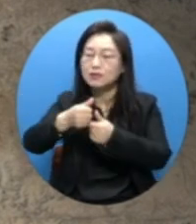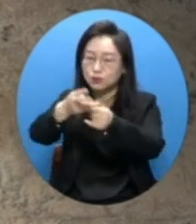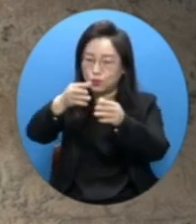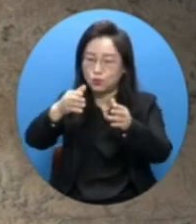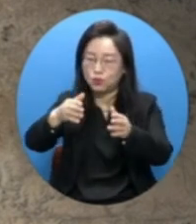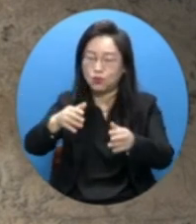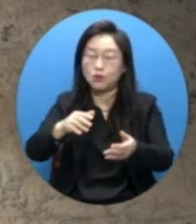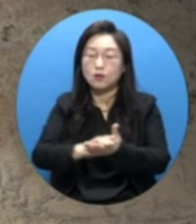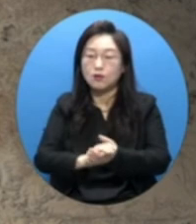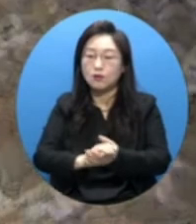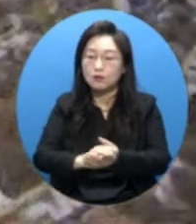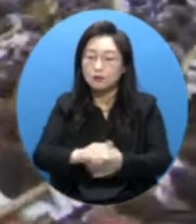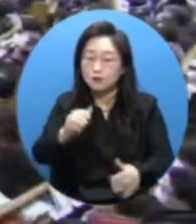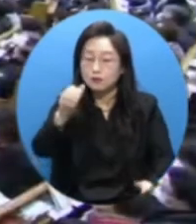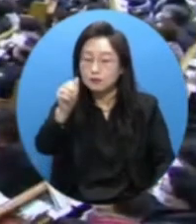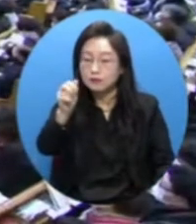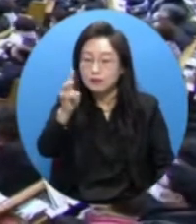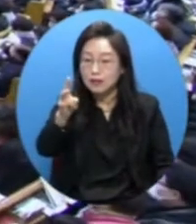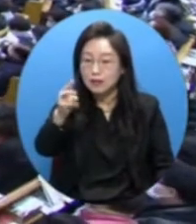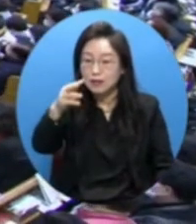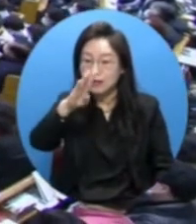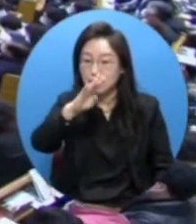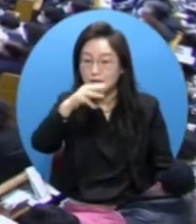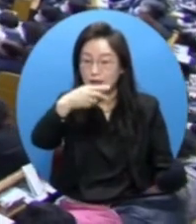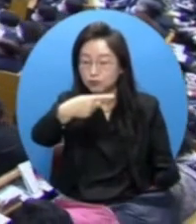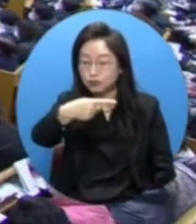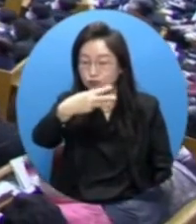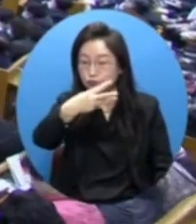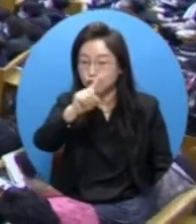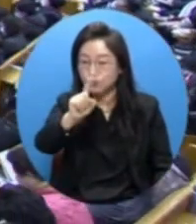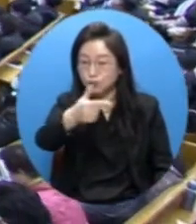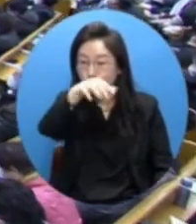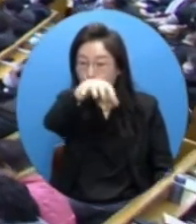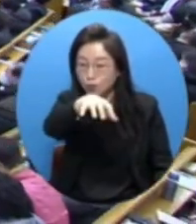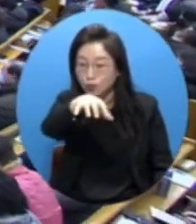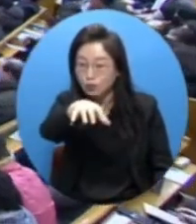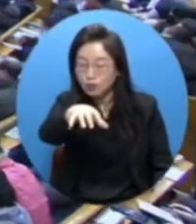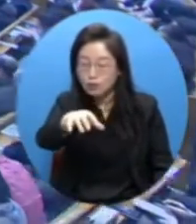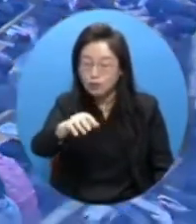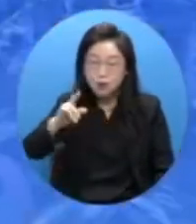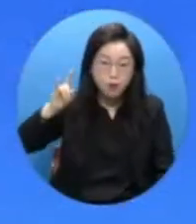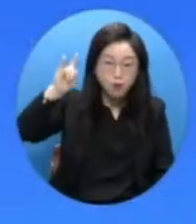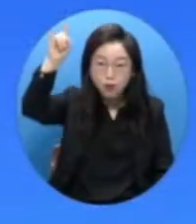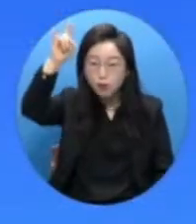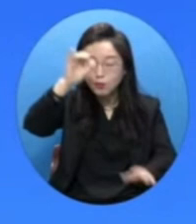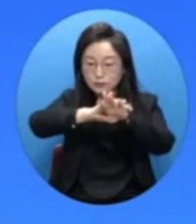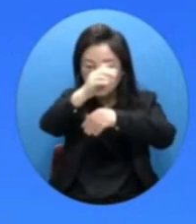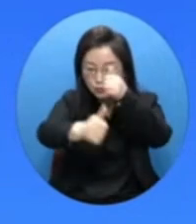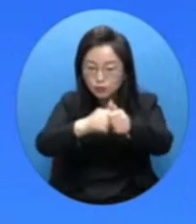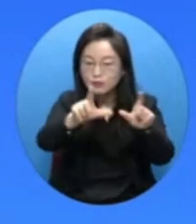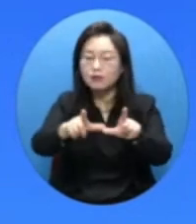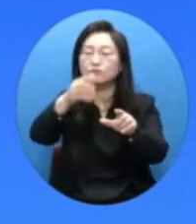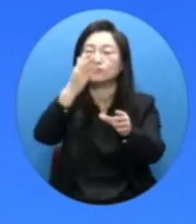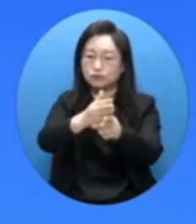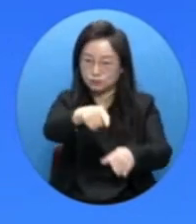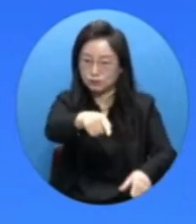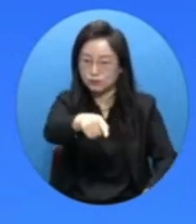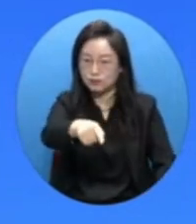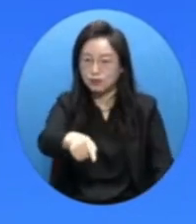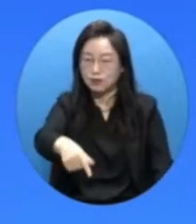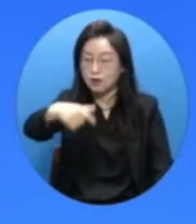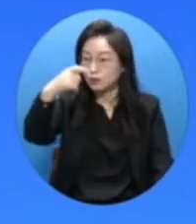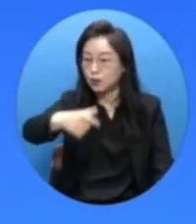에브라는 싸움이 일어난 아낙 자손 거인의 자손들이 살고 있었습니다 그래서 이